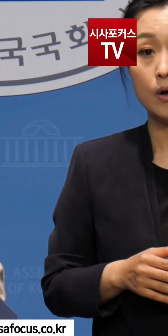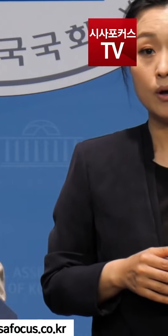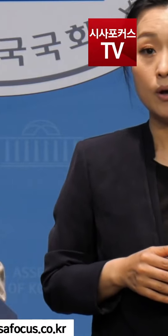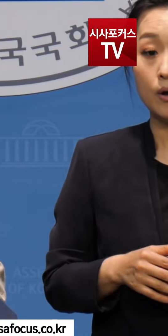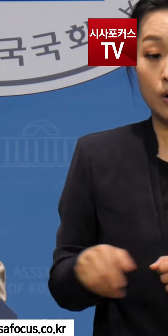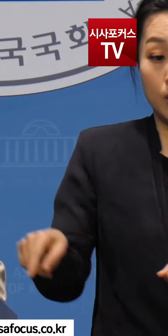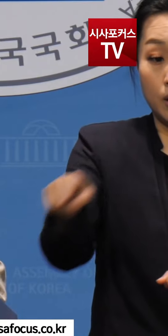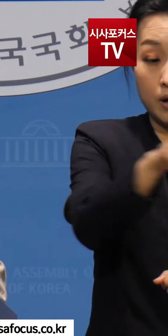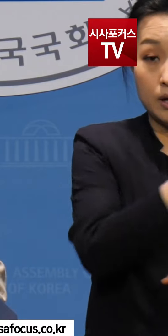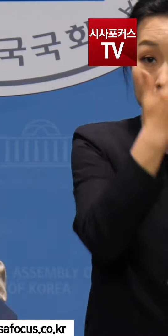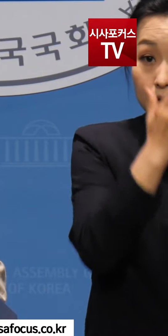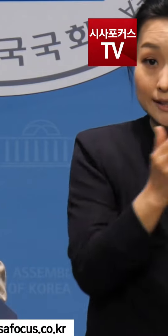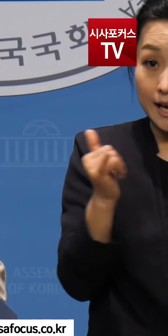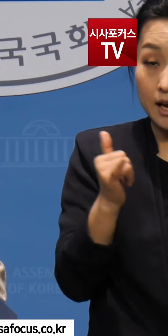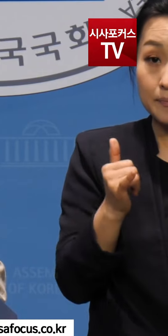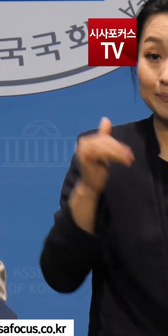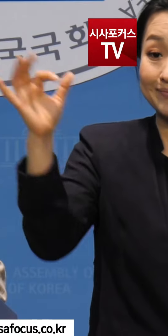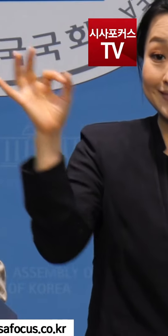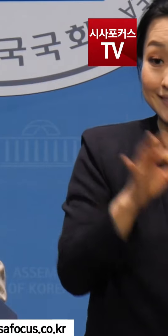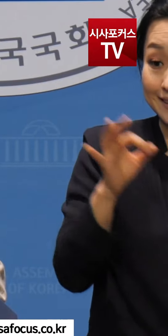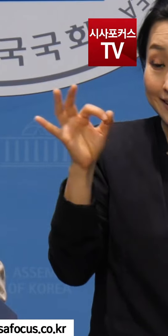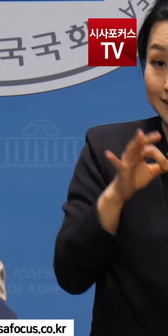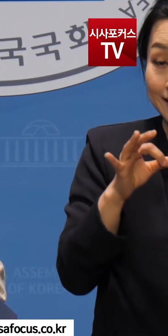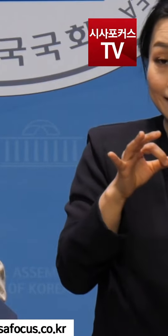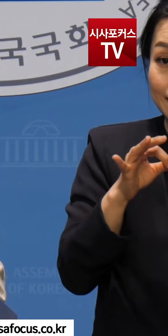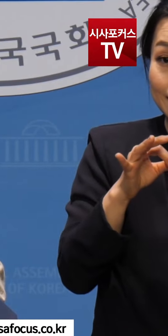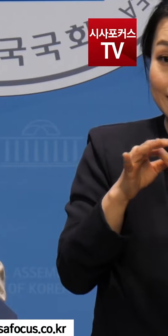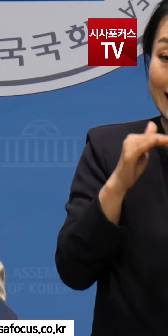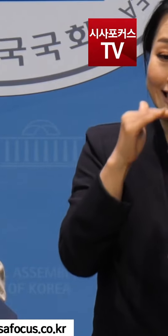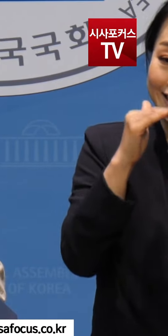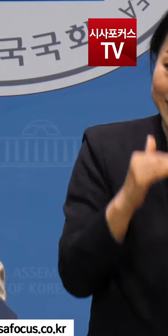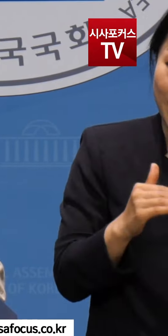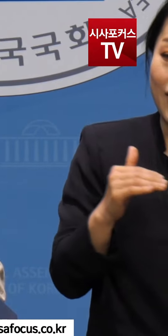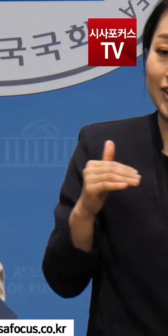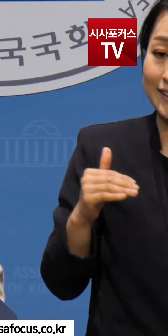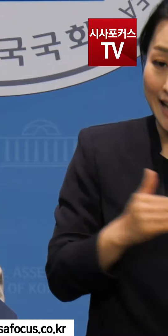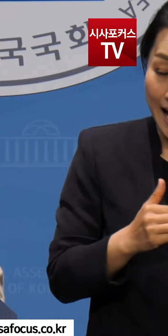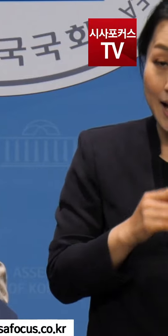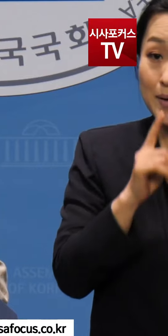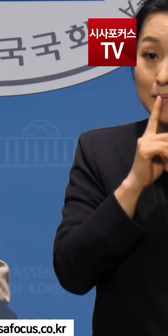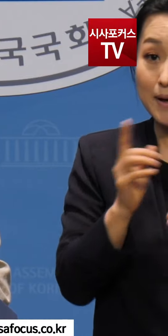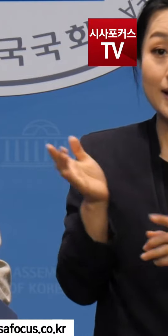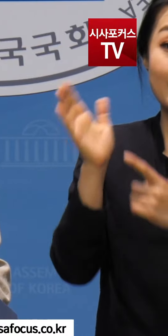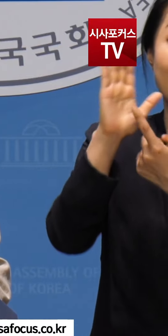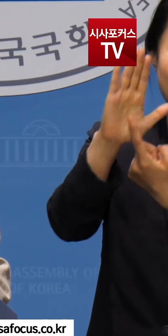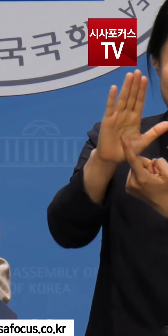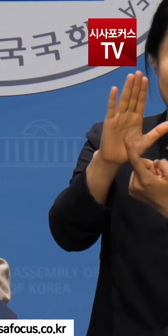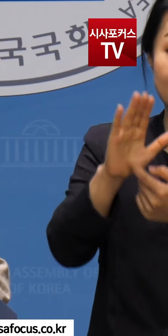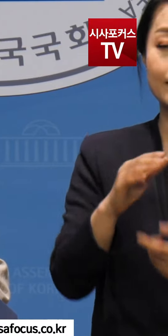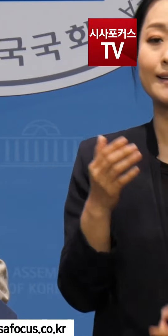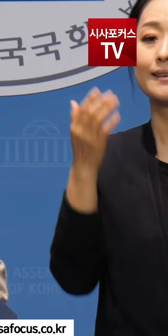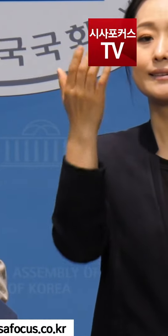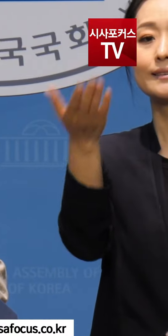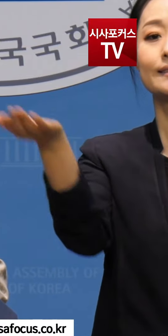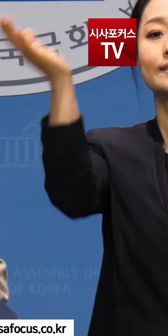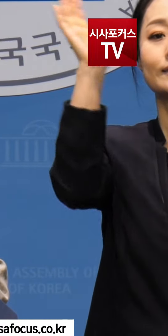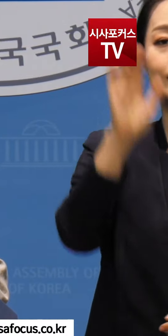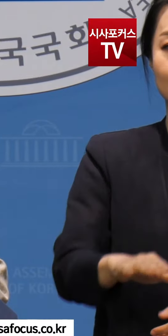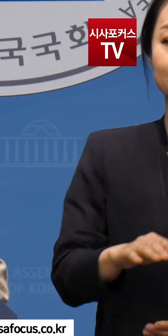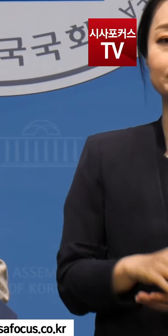기성세대보다 훨씬 삭감률이 적다고 주장을 하고 있습니다. 하지만